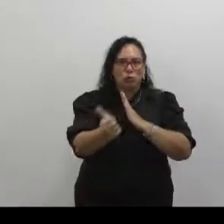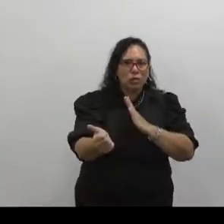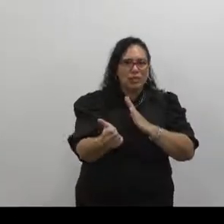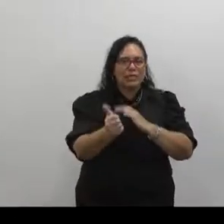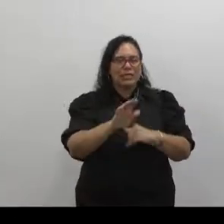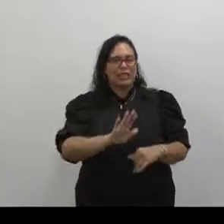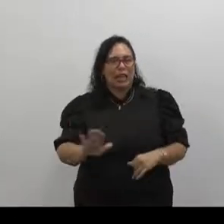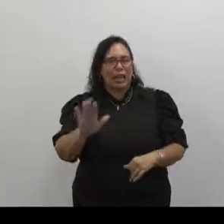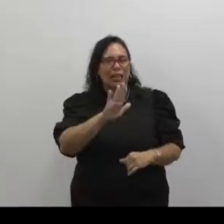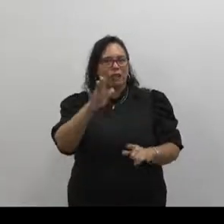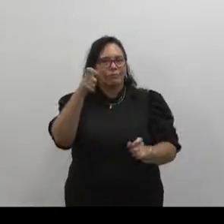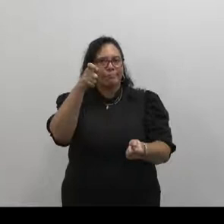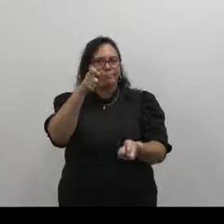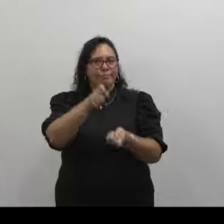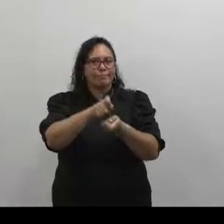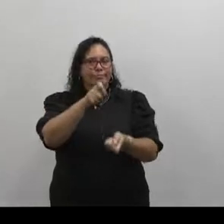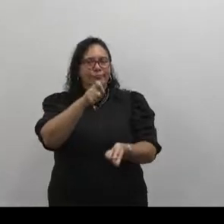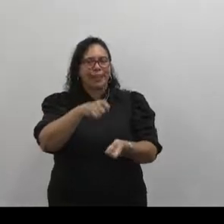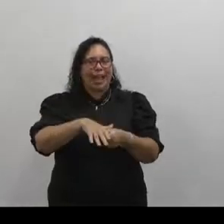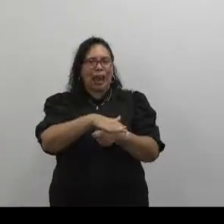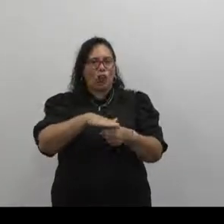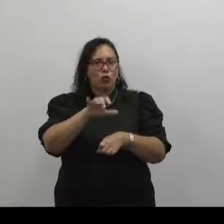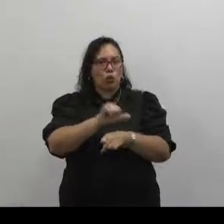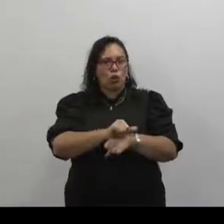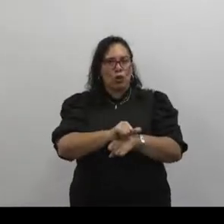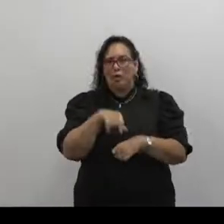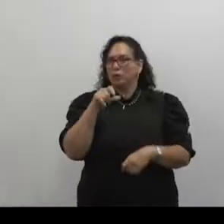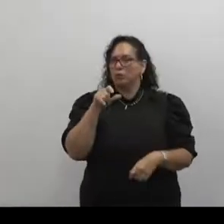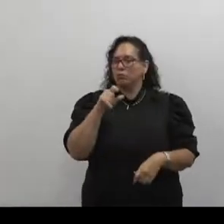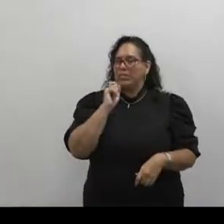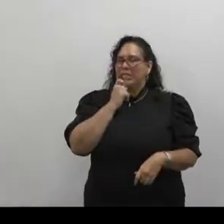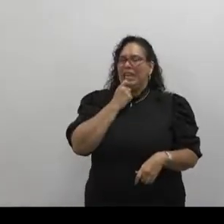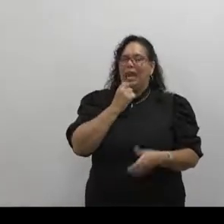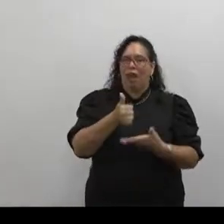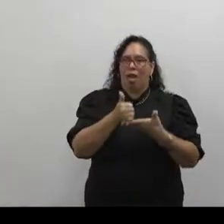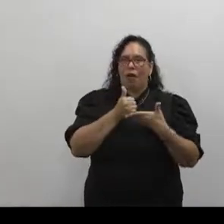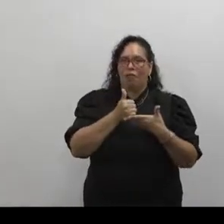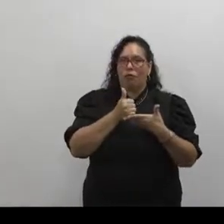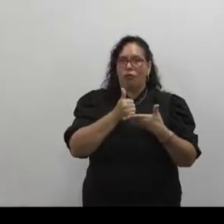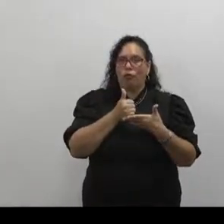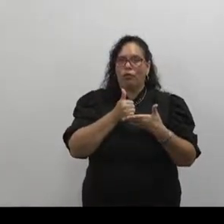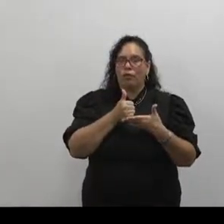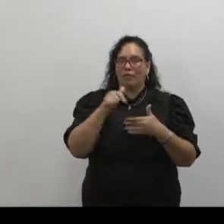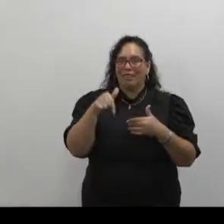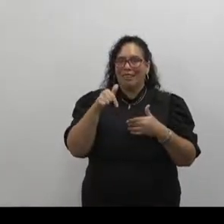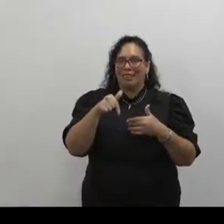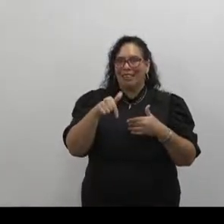าเกตประชุมสำหรับกรมประชาปีกรมรวมจำนายเซิงเซิง